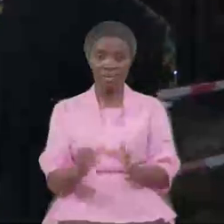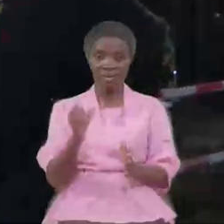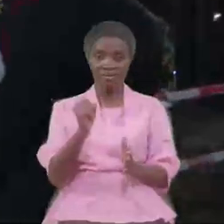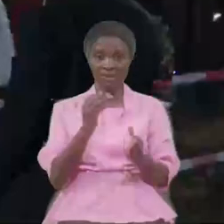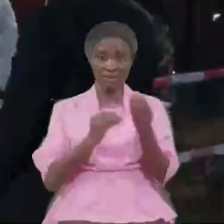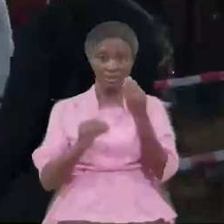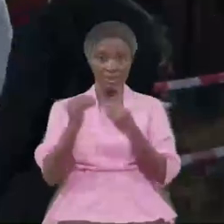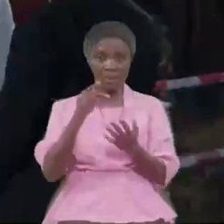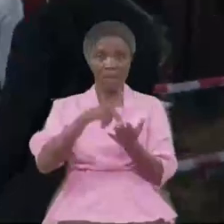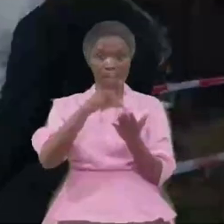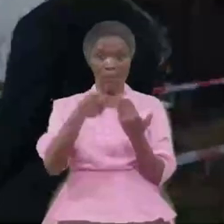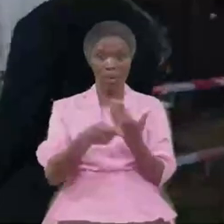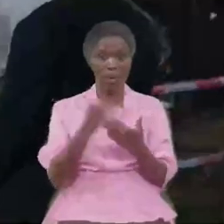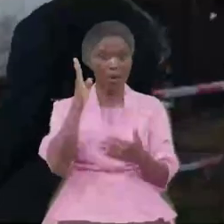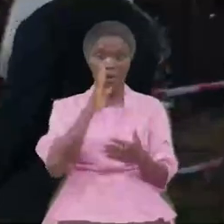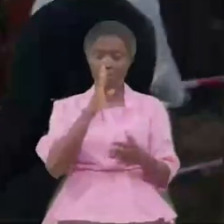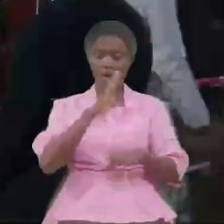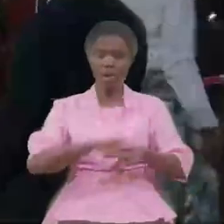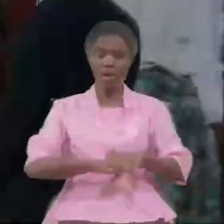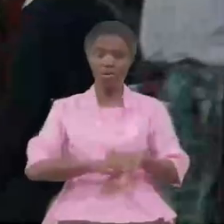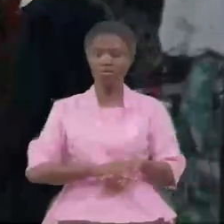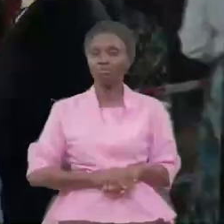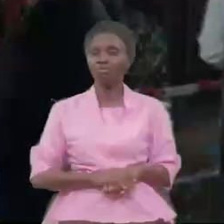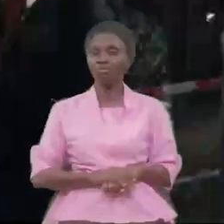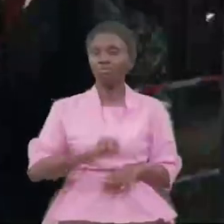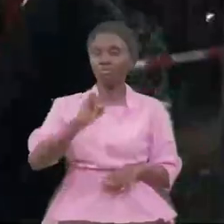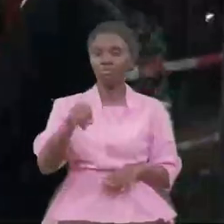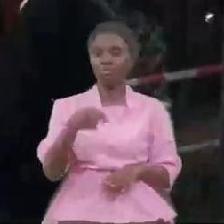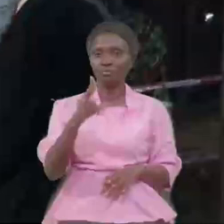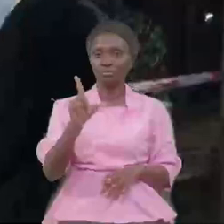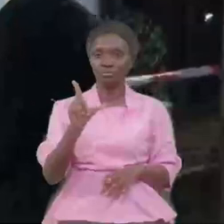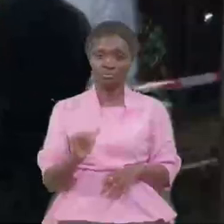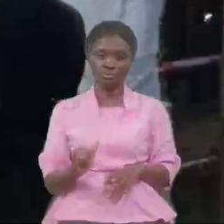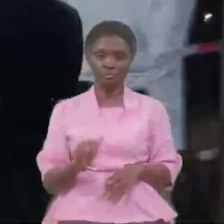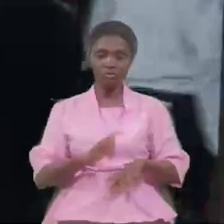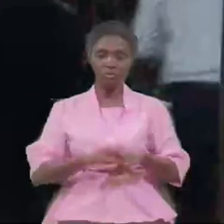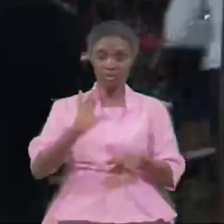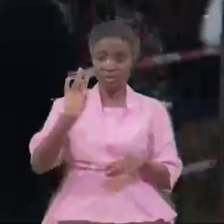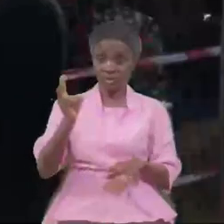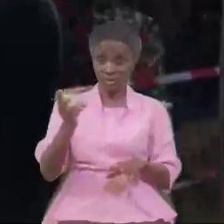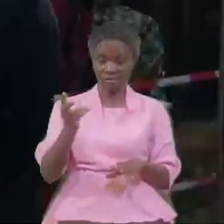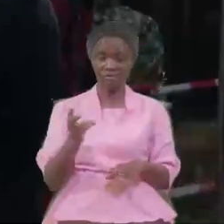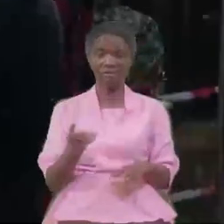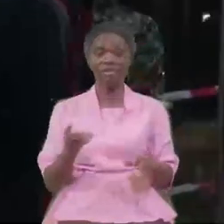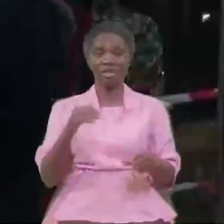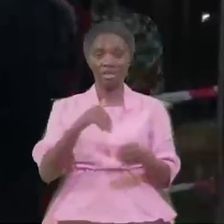Inside the hall, just at the right hand side here, right here in the